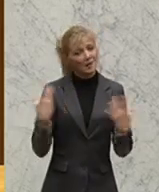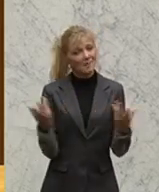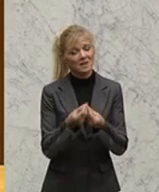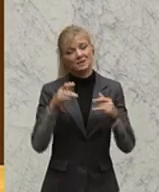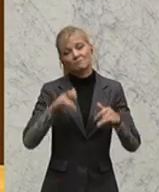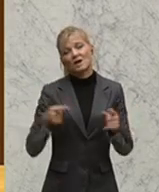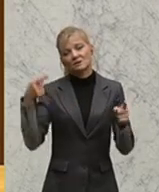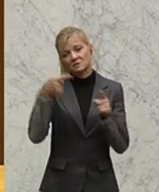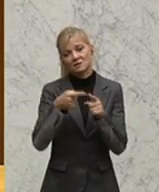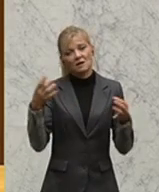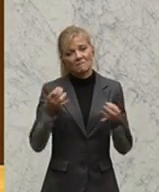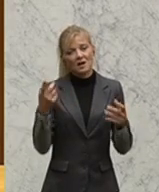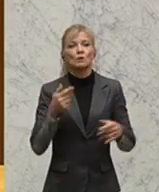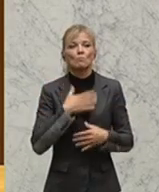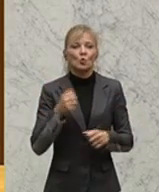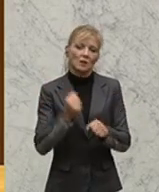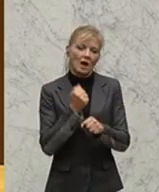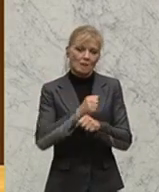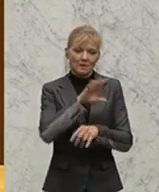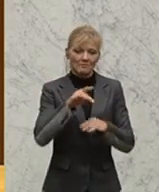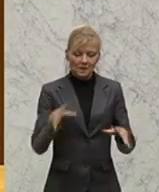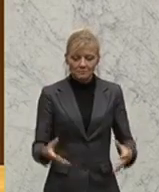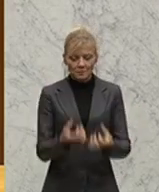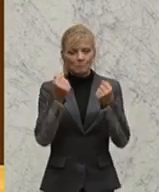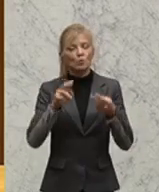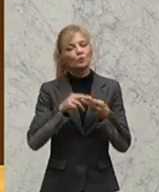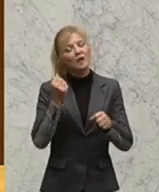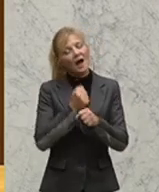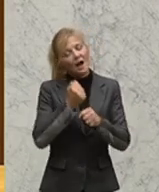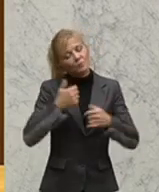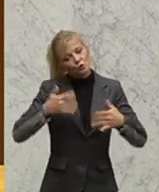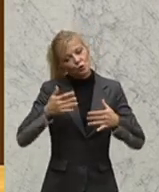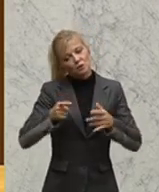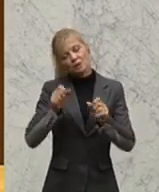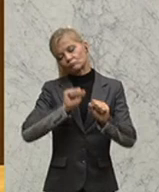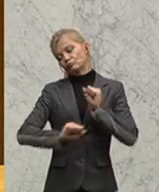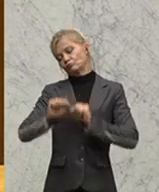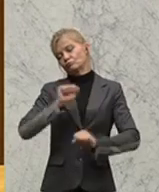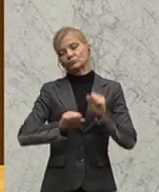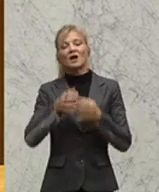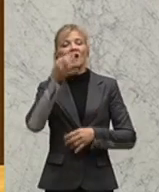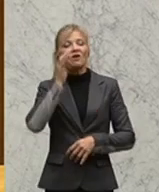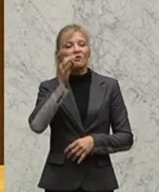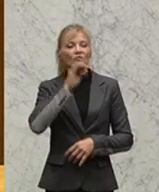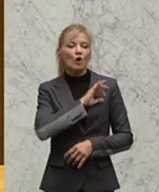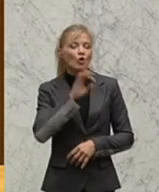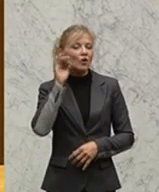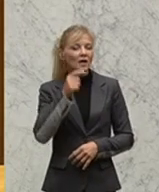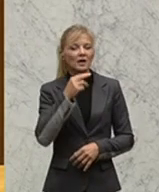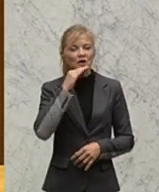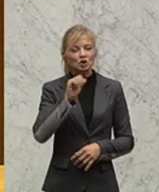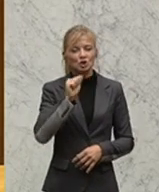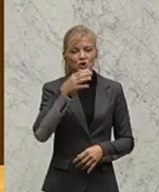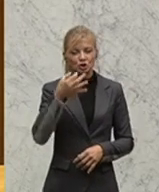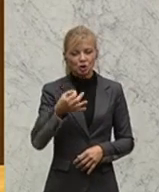Seite Arbeitslosigkeit zu verhindern oder zu vermeiden. Und die Frau Kollegin Schatz hat einige Punkte angesprochen. Ich habe mir auch meine Gedanken